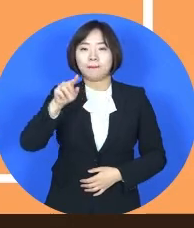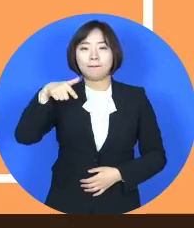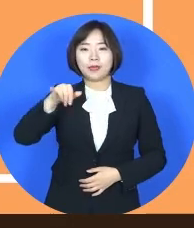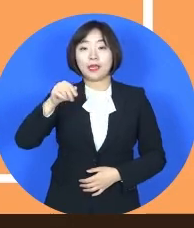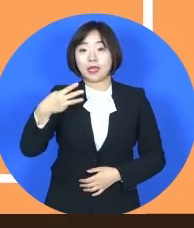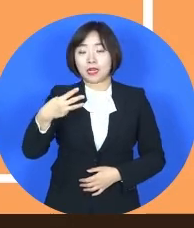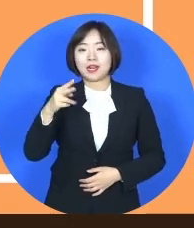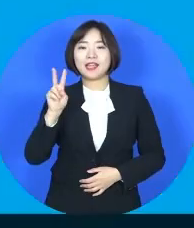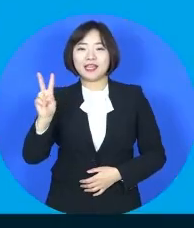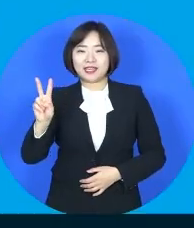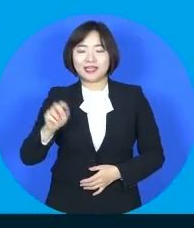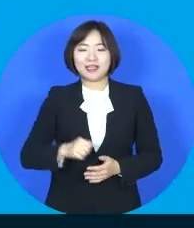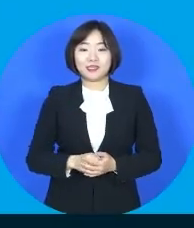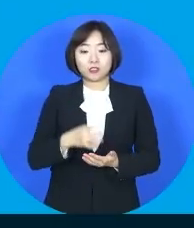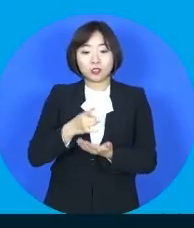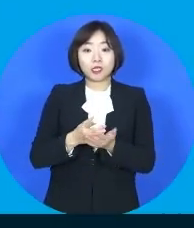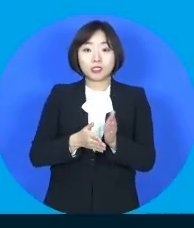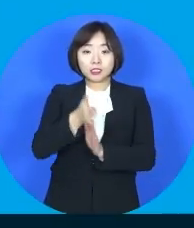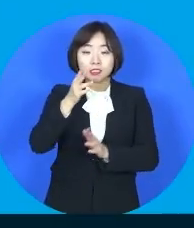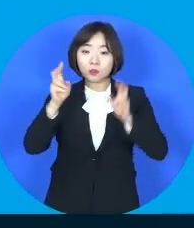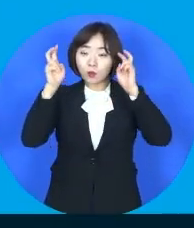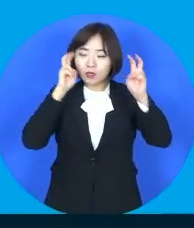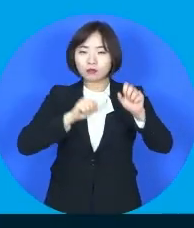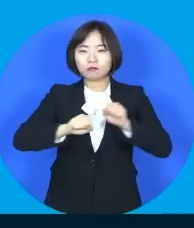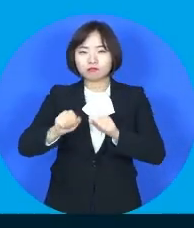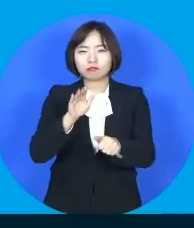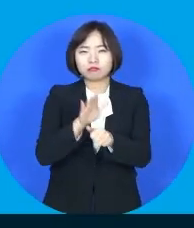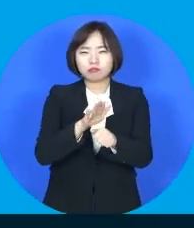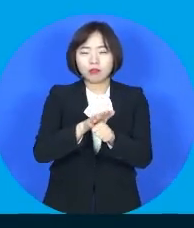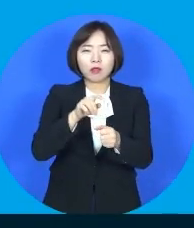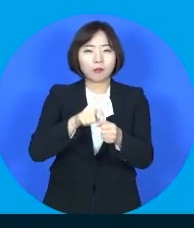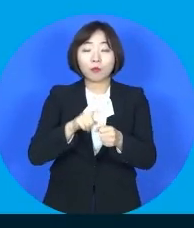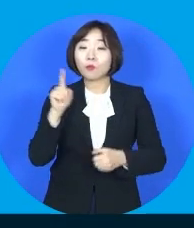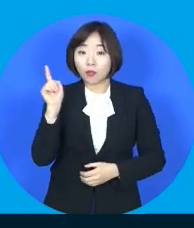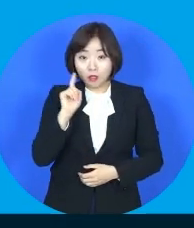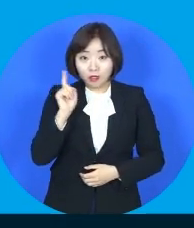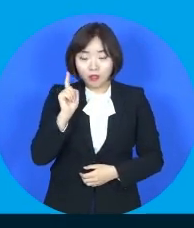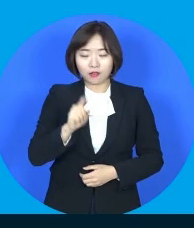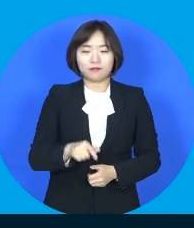3길 2입니다. 천안시에서는 지역 기업들의 원활한 기업